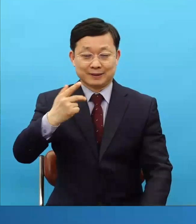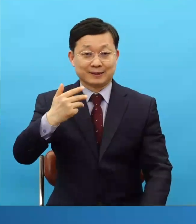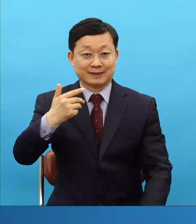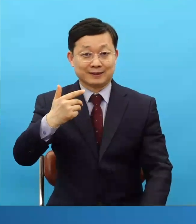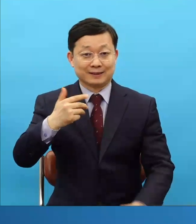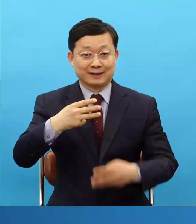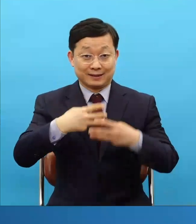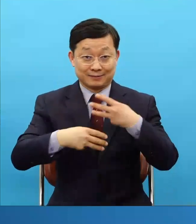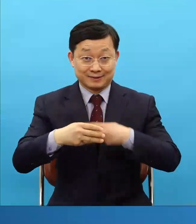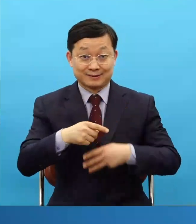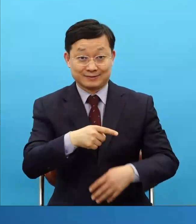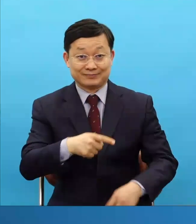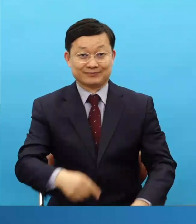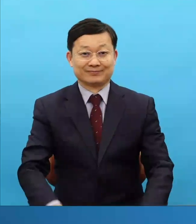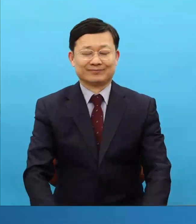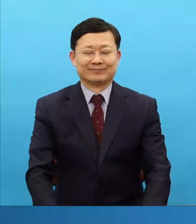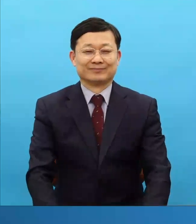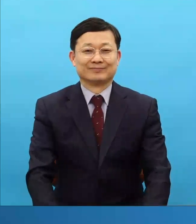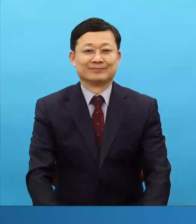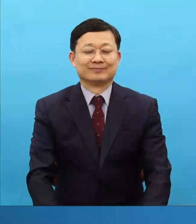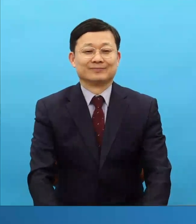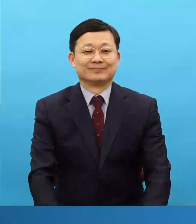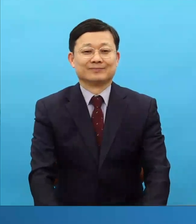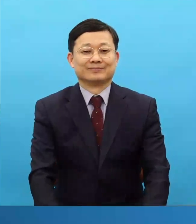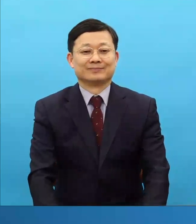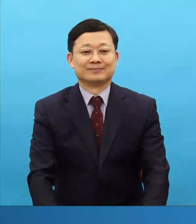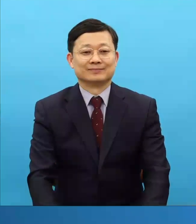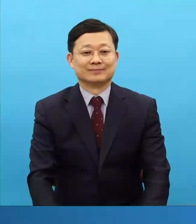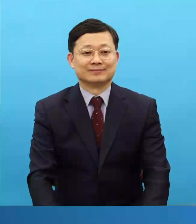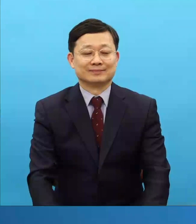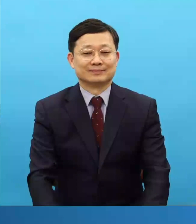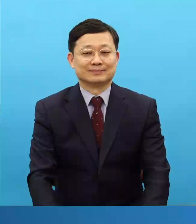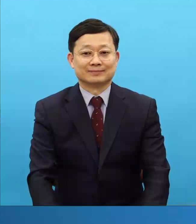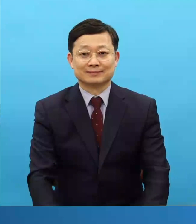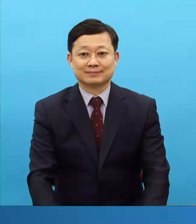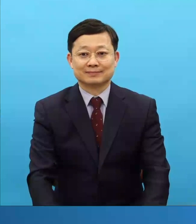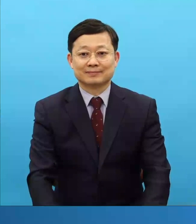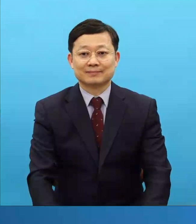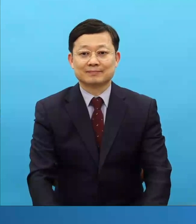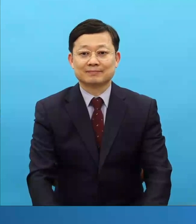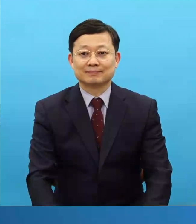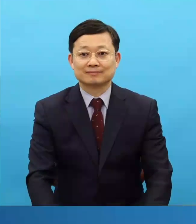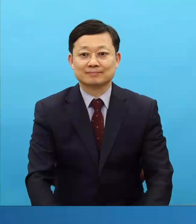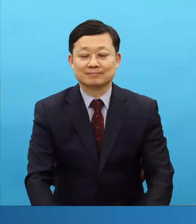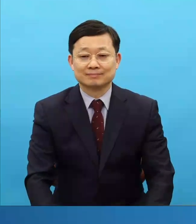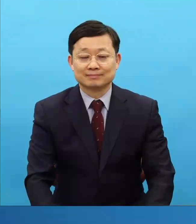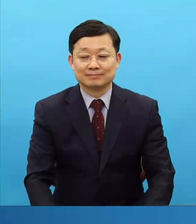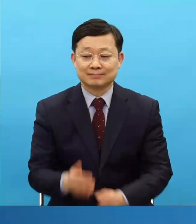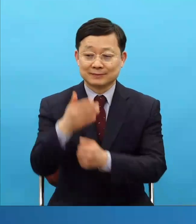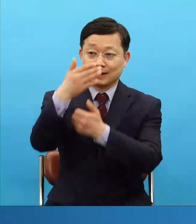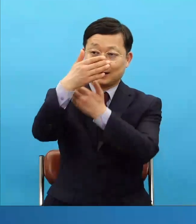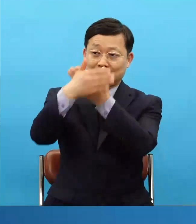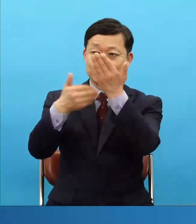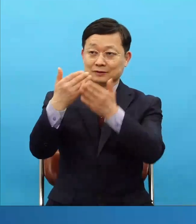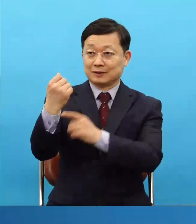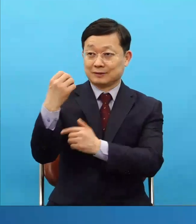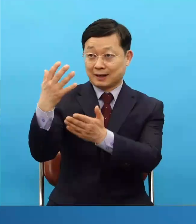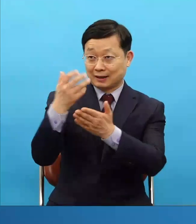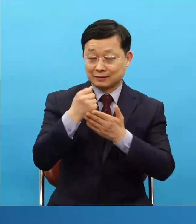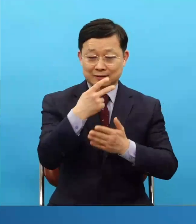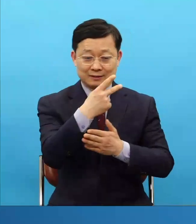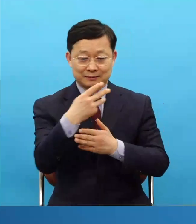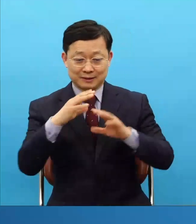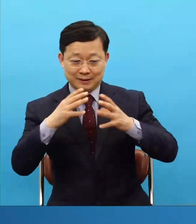from Emmanuel Ulsan Church, currently attending the Ulsan Youth Evangelism Institute. 하나님이 주시는 힘 가지고